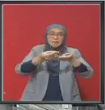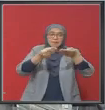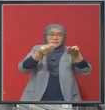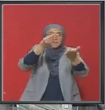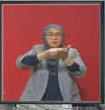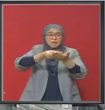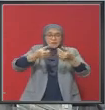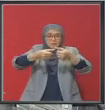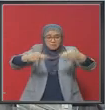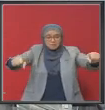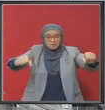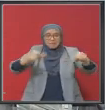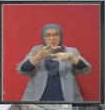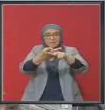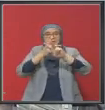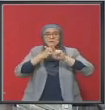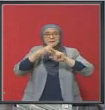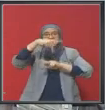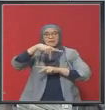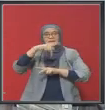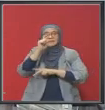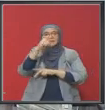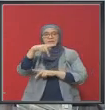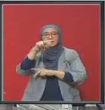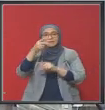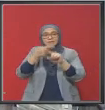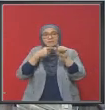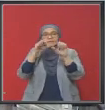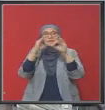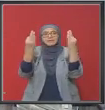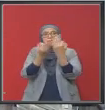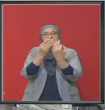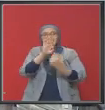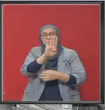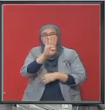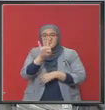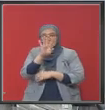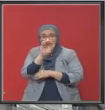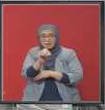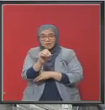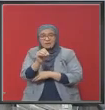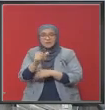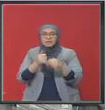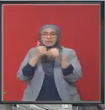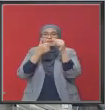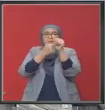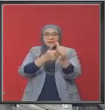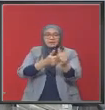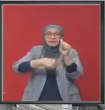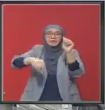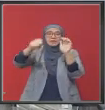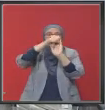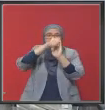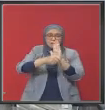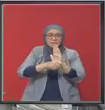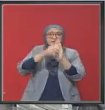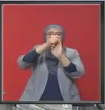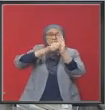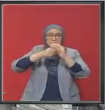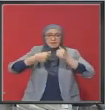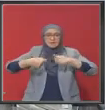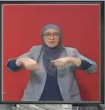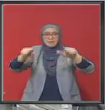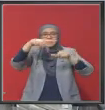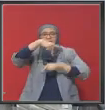pinjaman titik-titik n kepada pelajar ipts dari keluarga bifotik berdasarkan syarat kelayakan ptptn